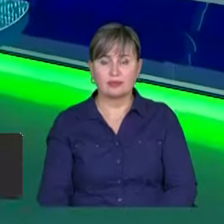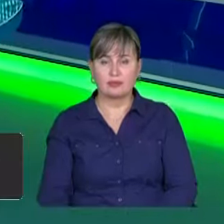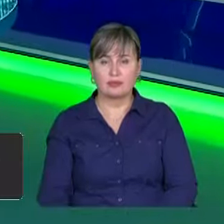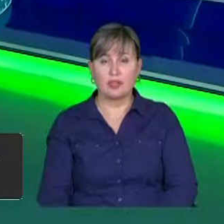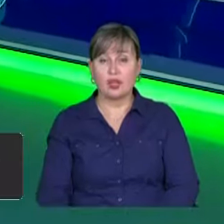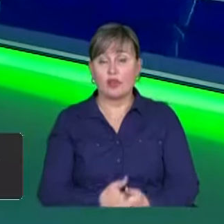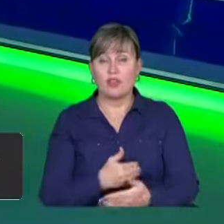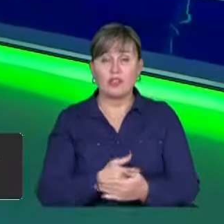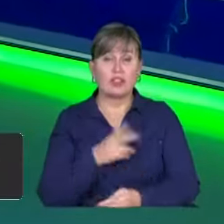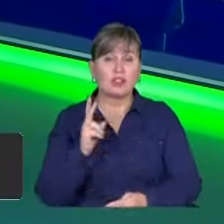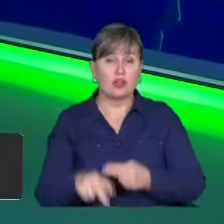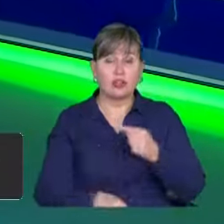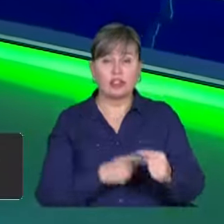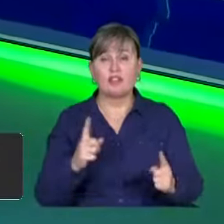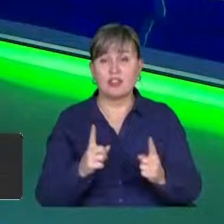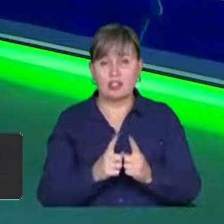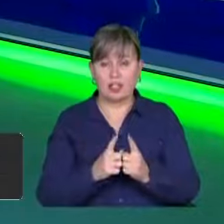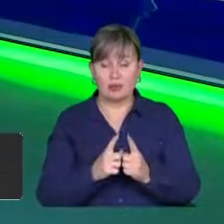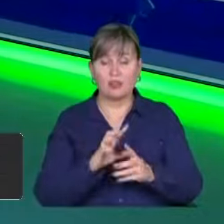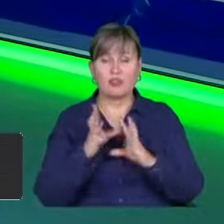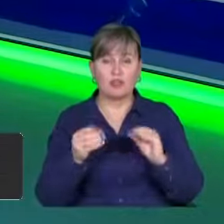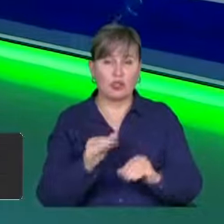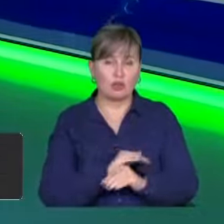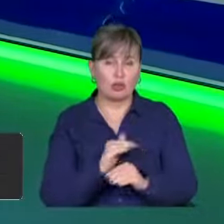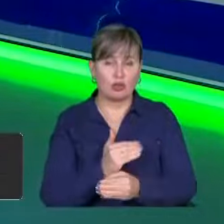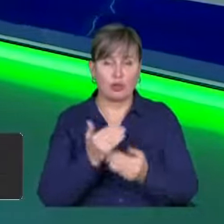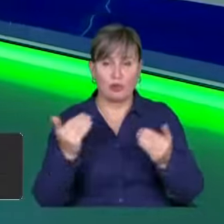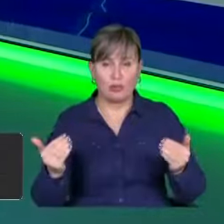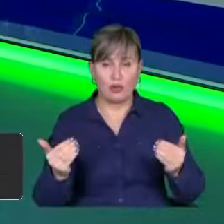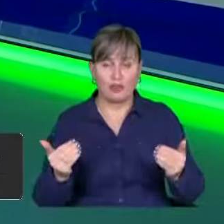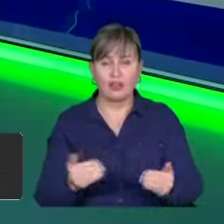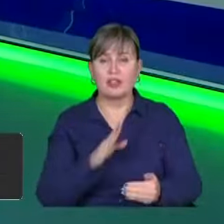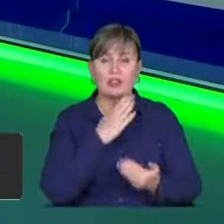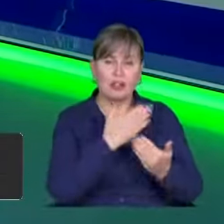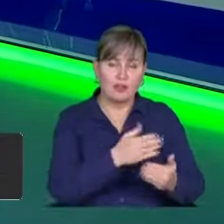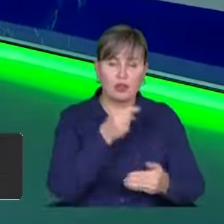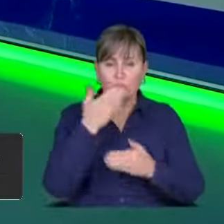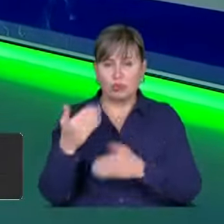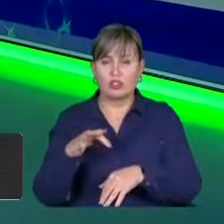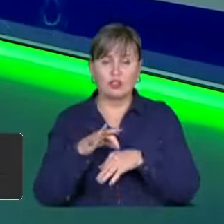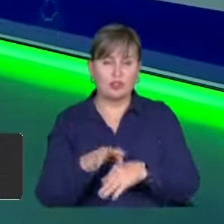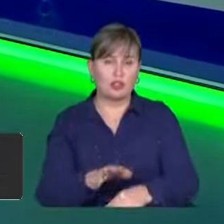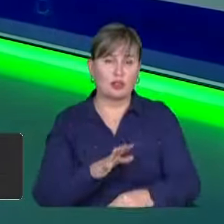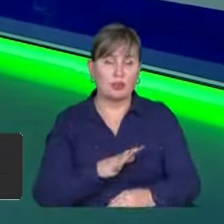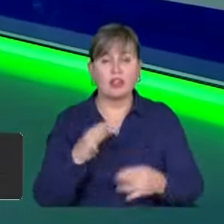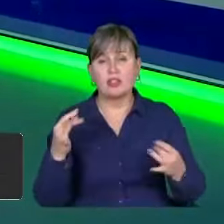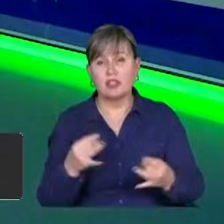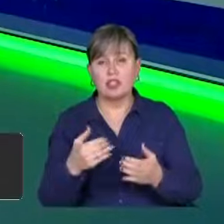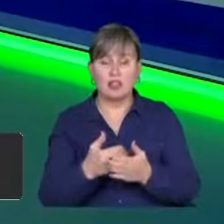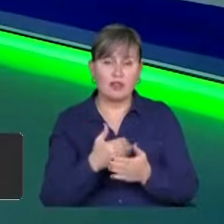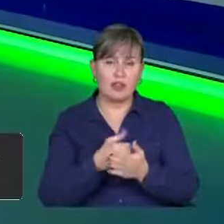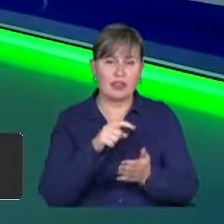И на этом наш выпуск завершен. Мы с вами прощаемся. В студии для вас работали Алия Битова и Диас Махамбетов. Я напомню, интересными